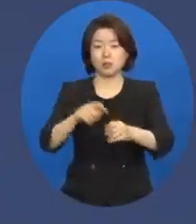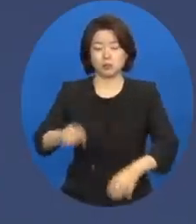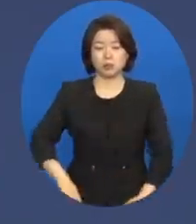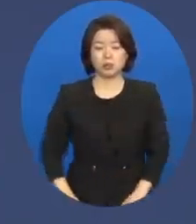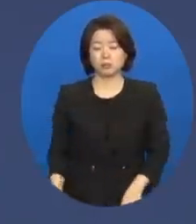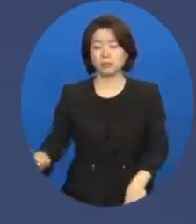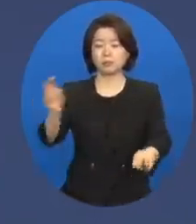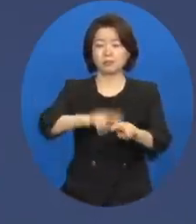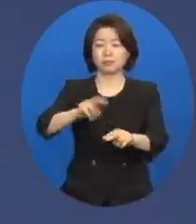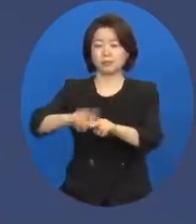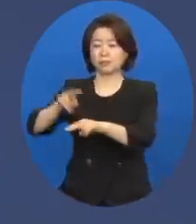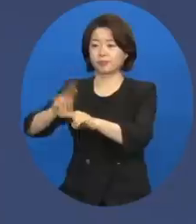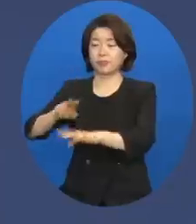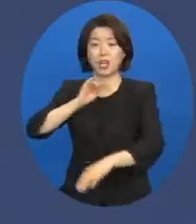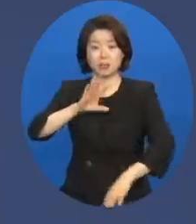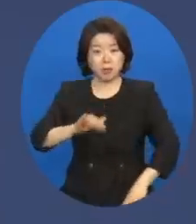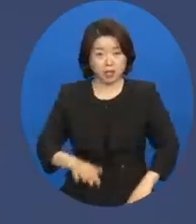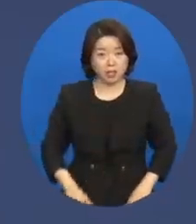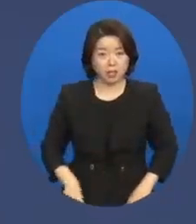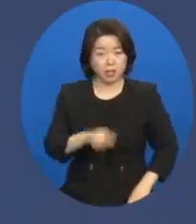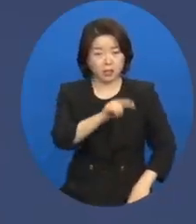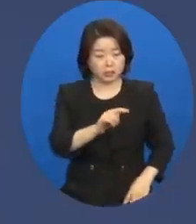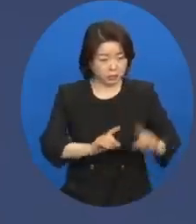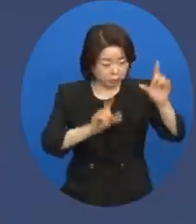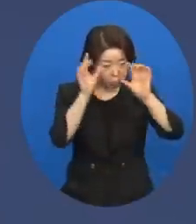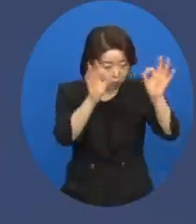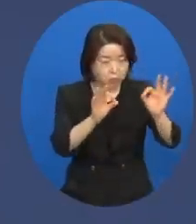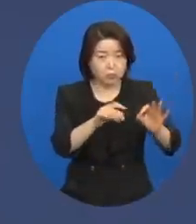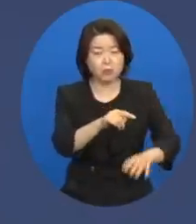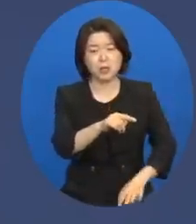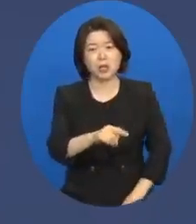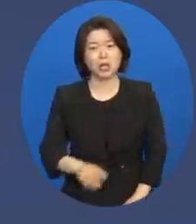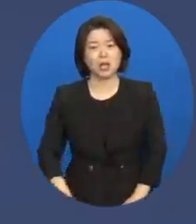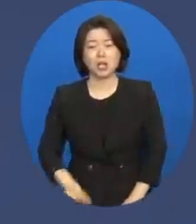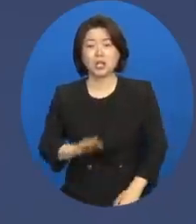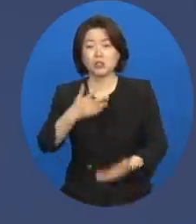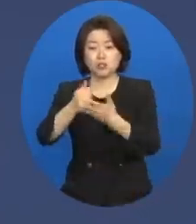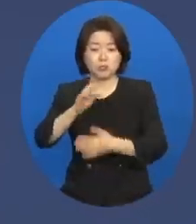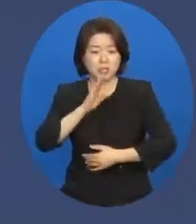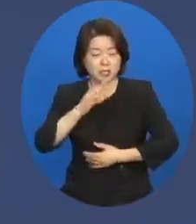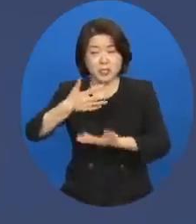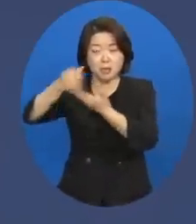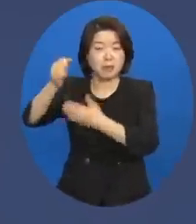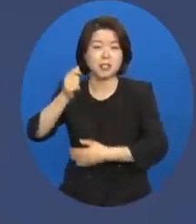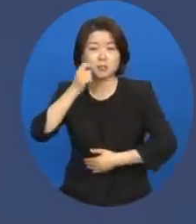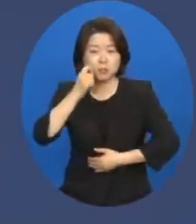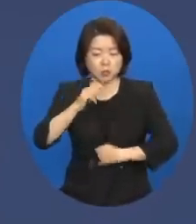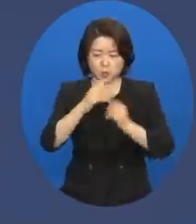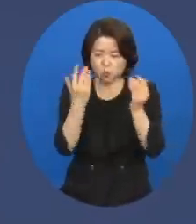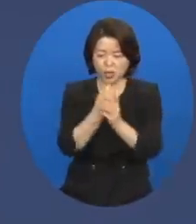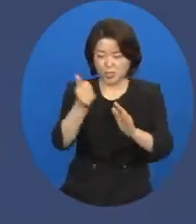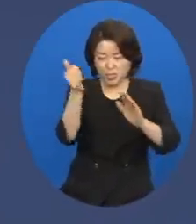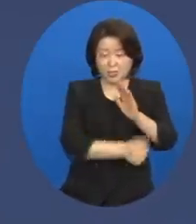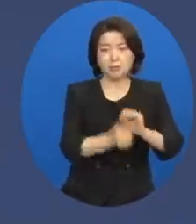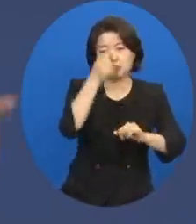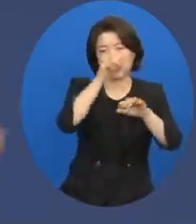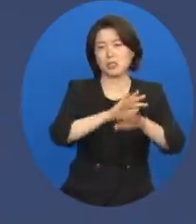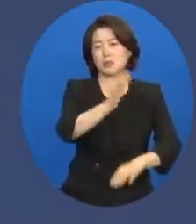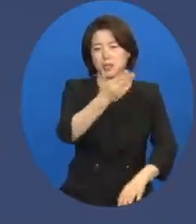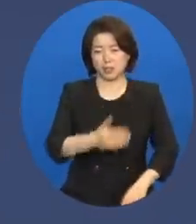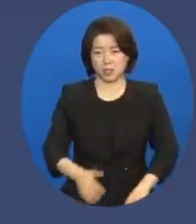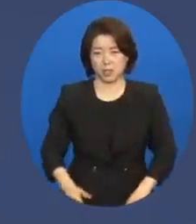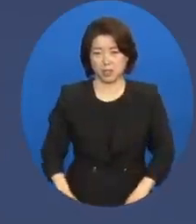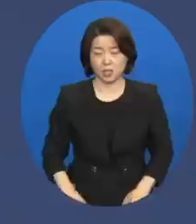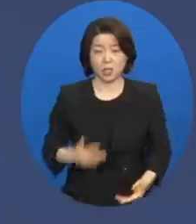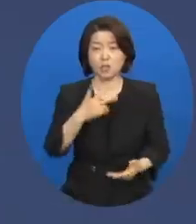하고 자리만 채우고 있으면 그거야말로 주님이 진짜 받을 수 없는 가장 완벽하게 실패한 예배예요. 주님이